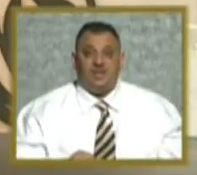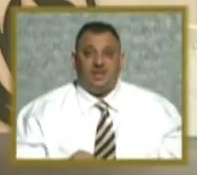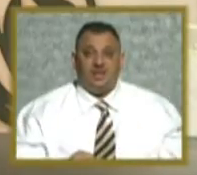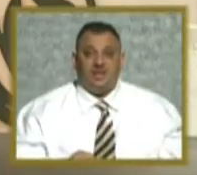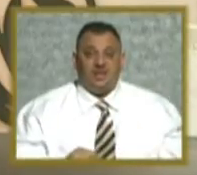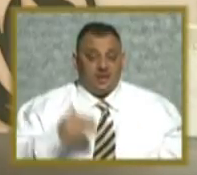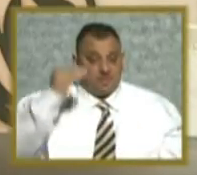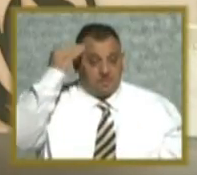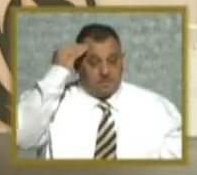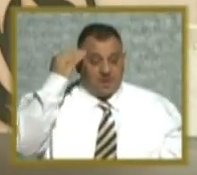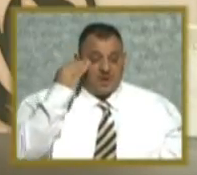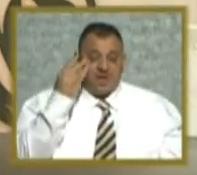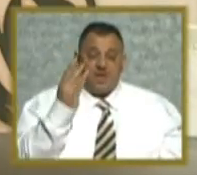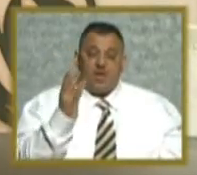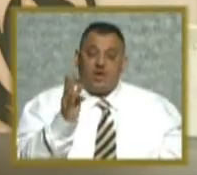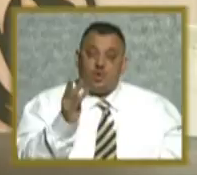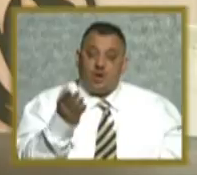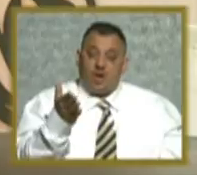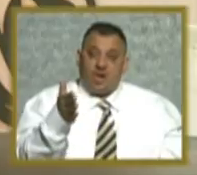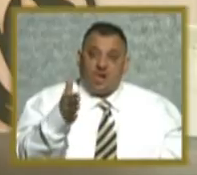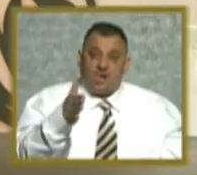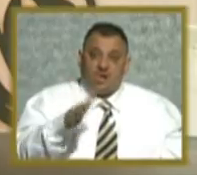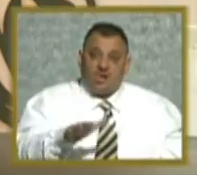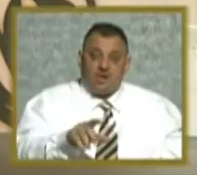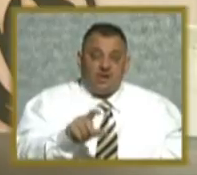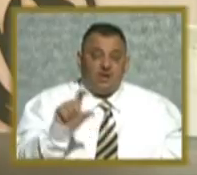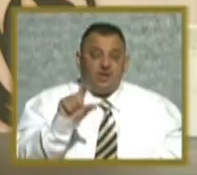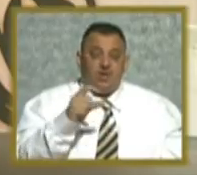بالنسبة للمرأة يعني زوجة الميت تحاد